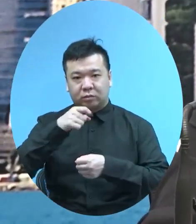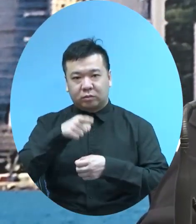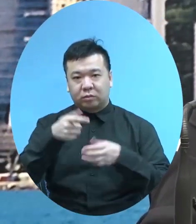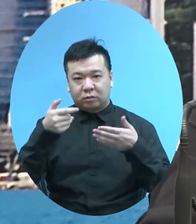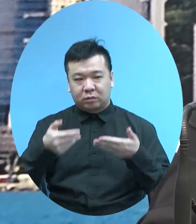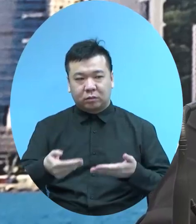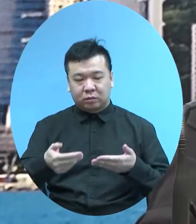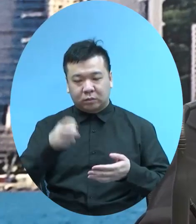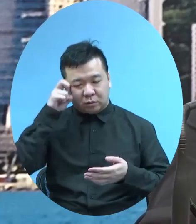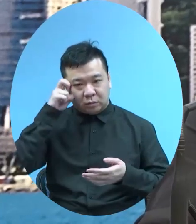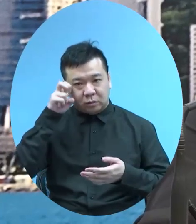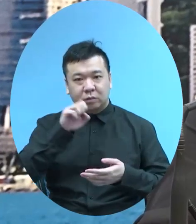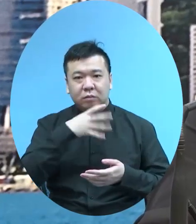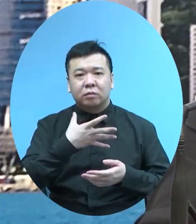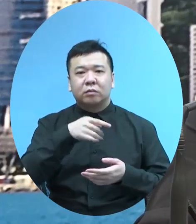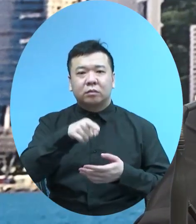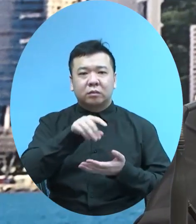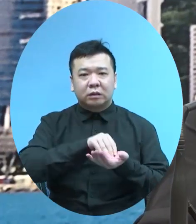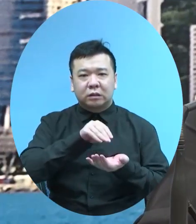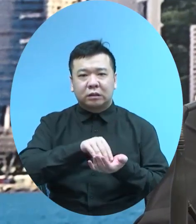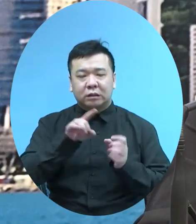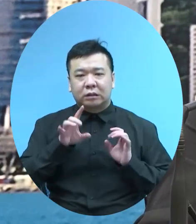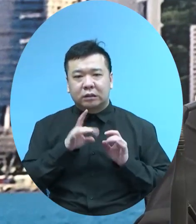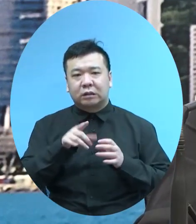家都諗緊係同佢我哋定點嘅私